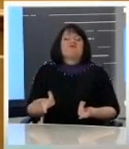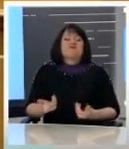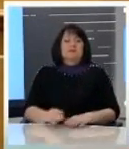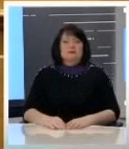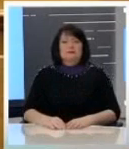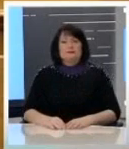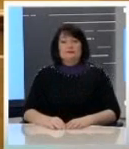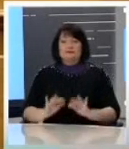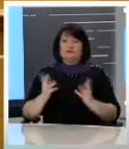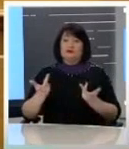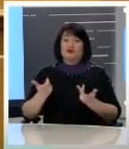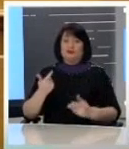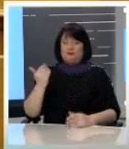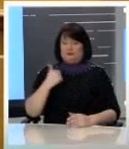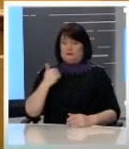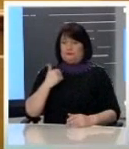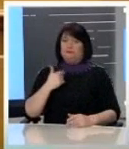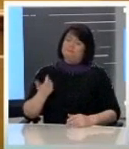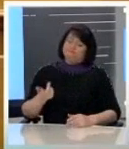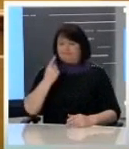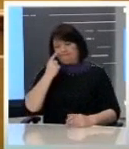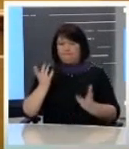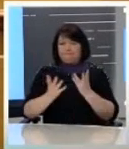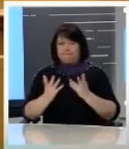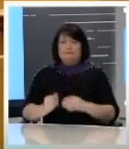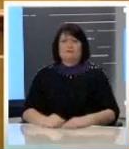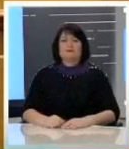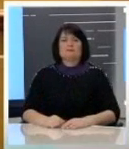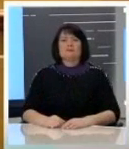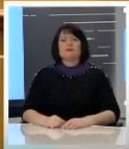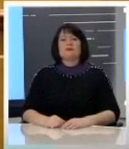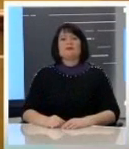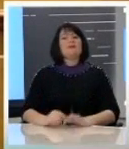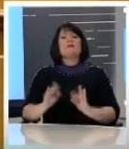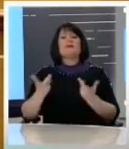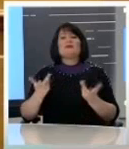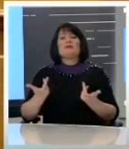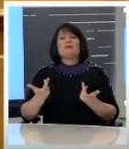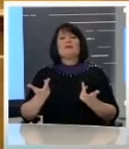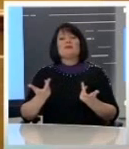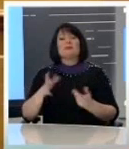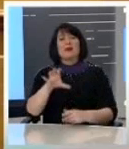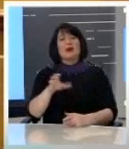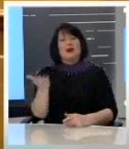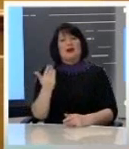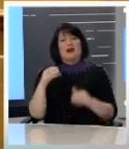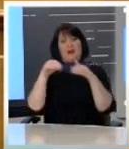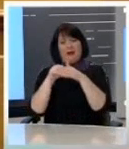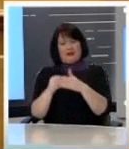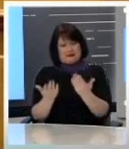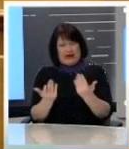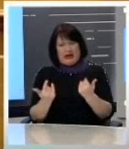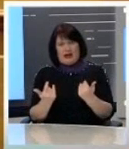Πώς σας φαίνεται, αλλά ελάτε σε μένα, κάτι θα βρω. Πώς σας φαίνεται, αυτό φαίνεται μια χώρα ελκτική στις